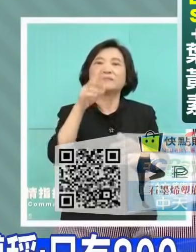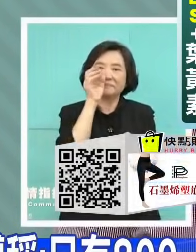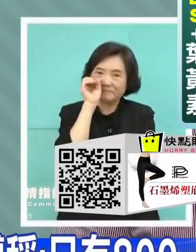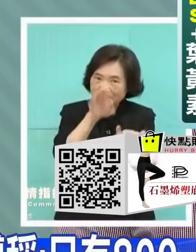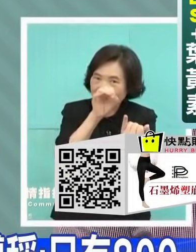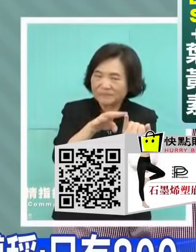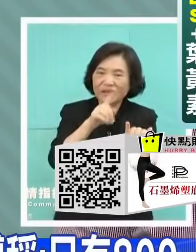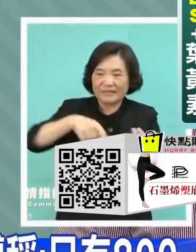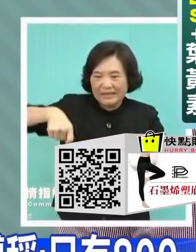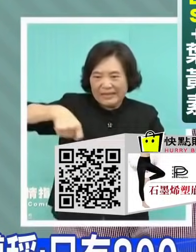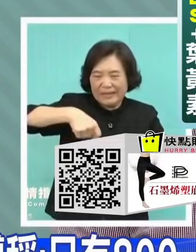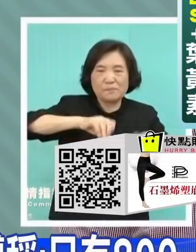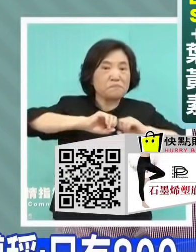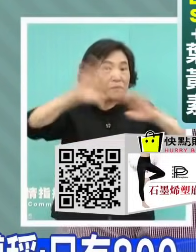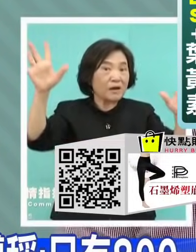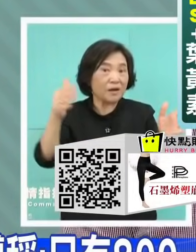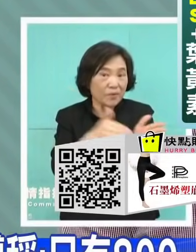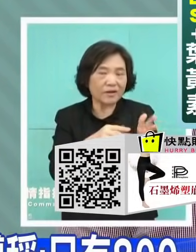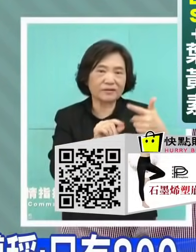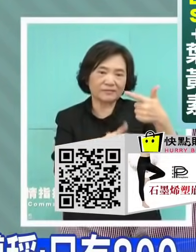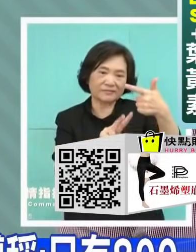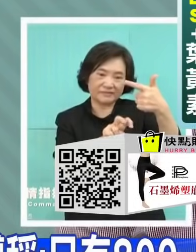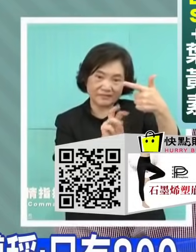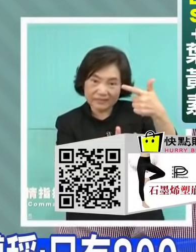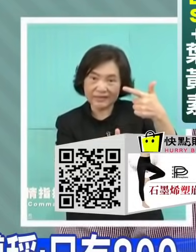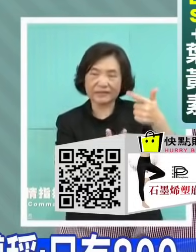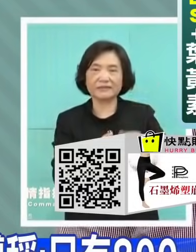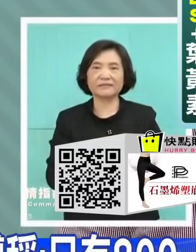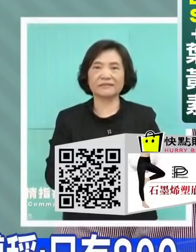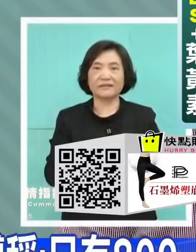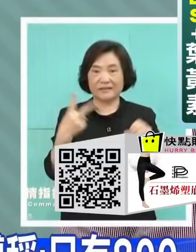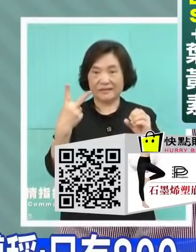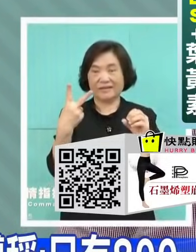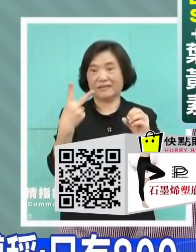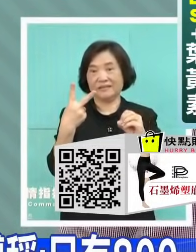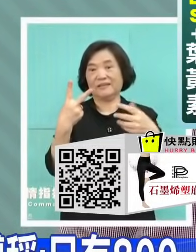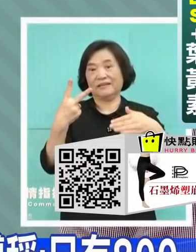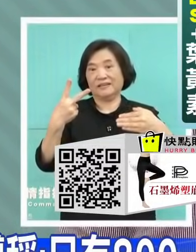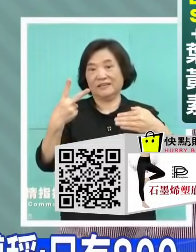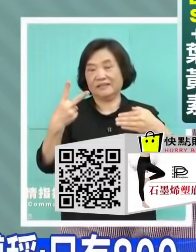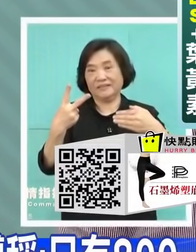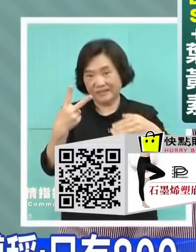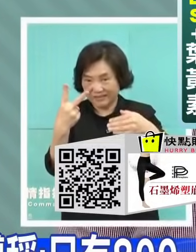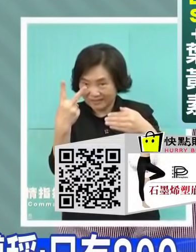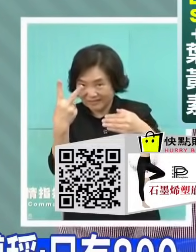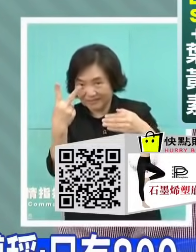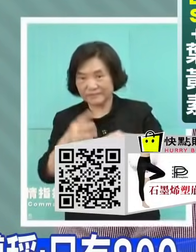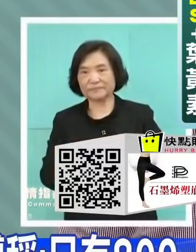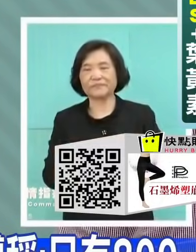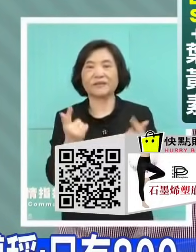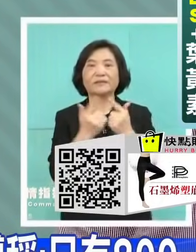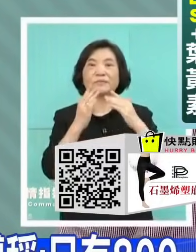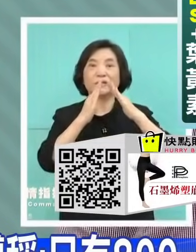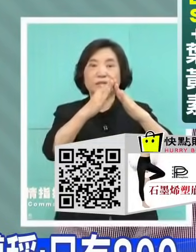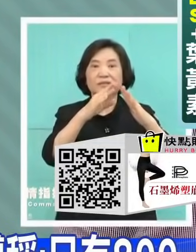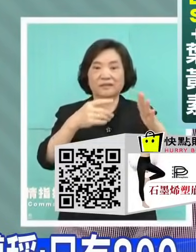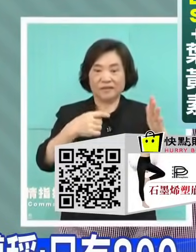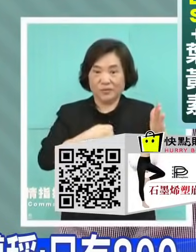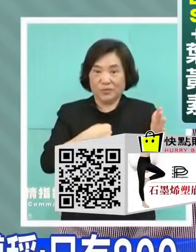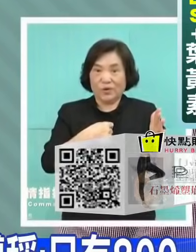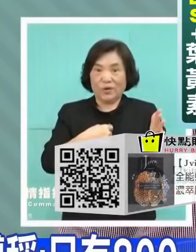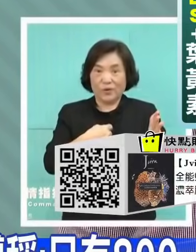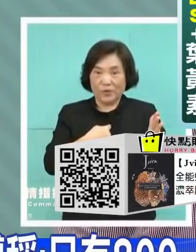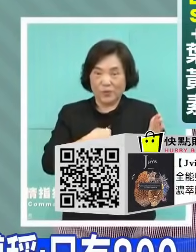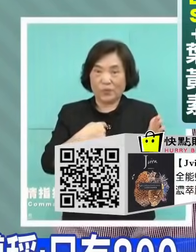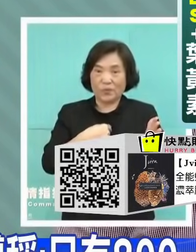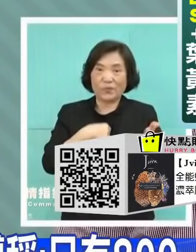你写的这篇新闻发布的时间6月23号2:09:00，台北市在我这边发言